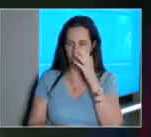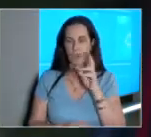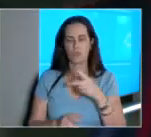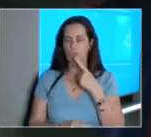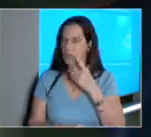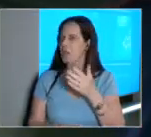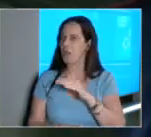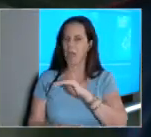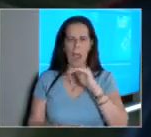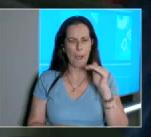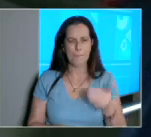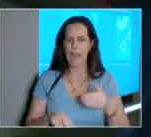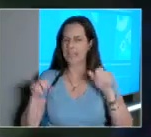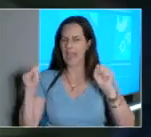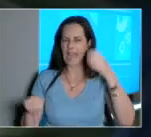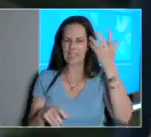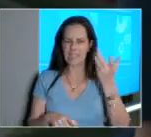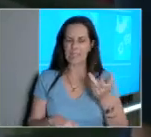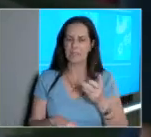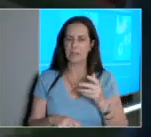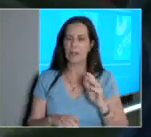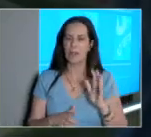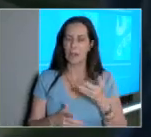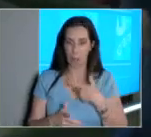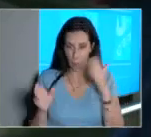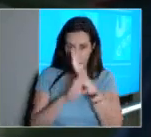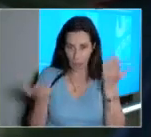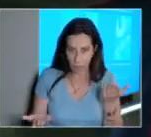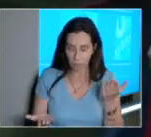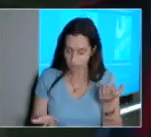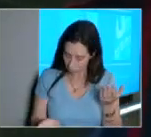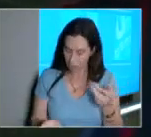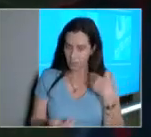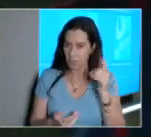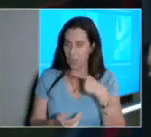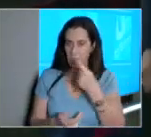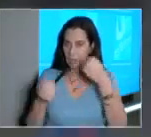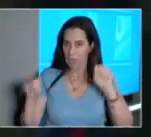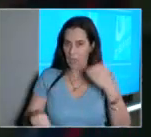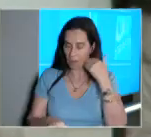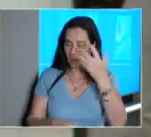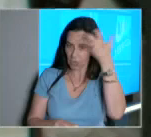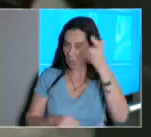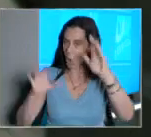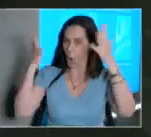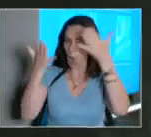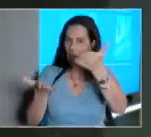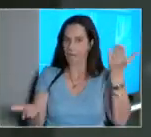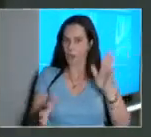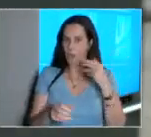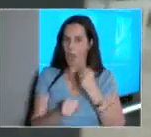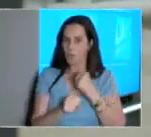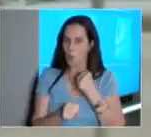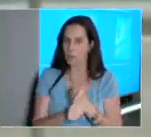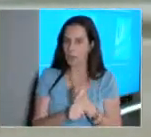לזה רמת הנשיא, אפשר לקרוא לזה אלף ואחד שמות. מה אנחנו מסתתרים? מגיע לנשיא ארצות הברית, טראמפ, כל הכבוד על מה שהוא